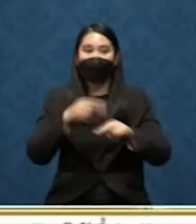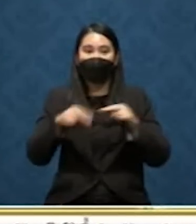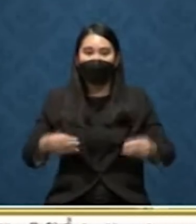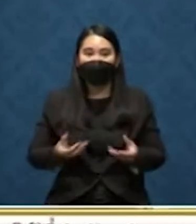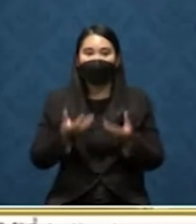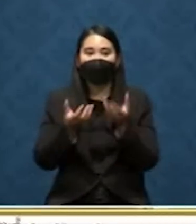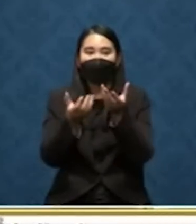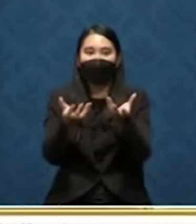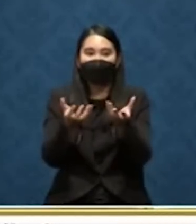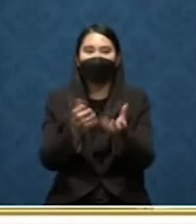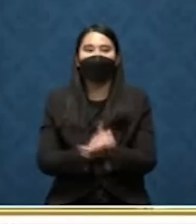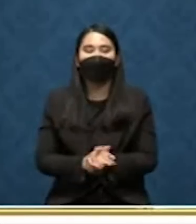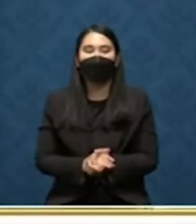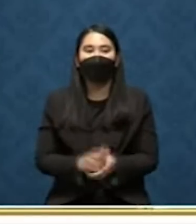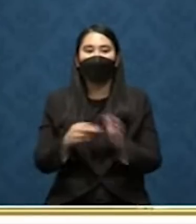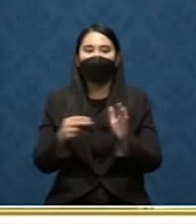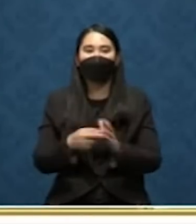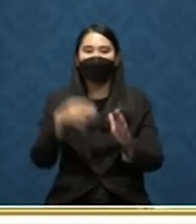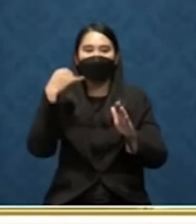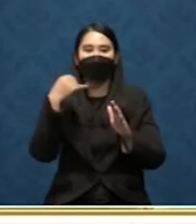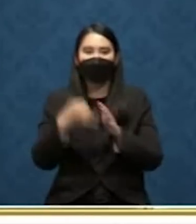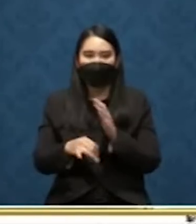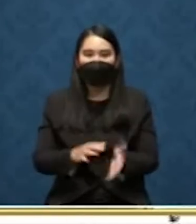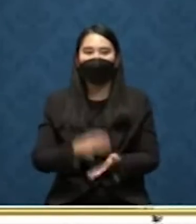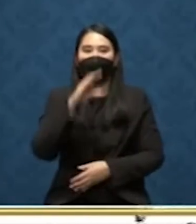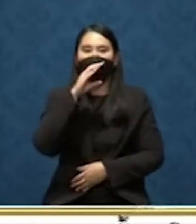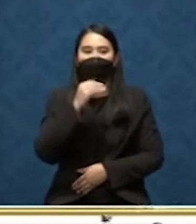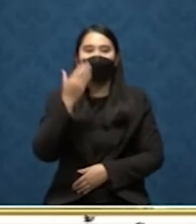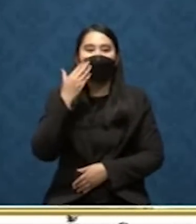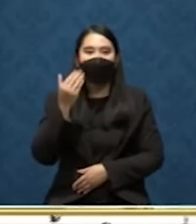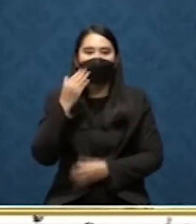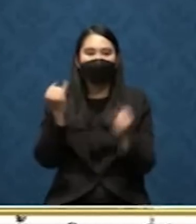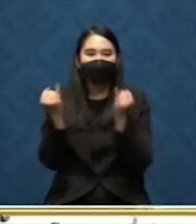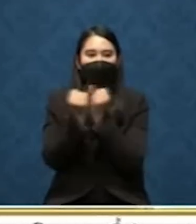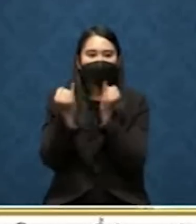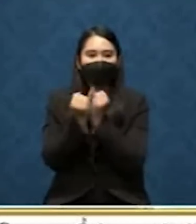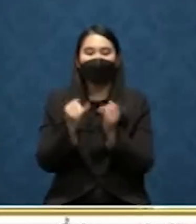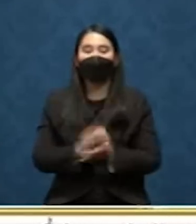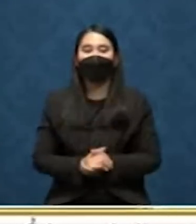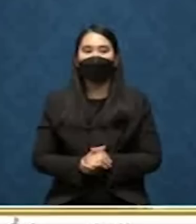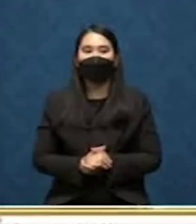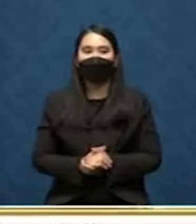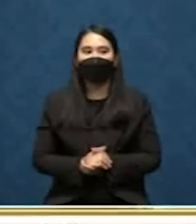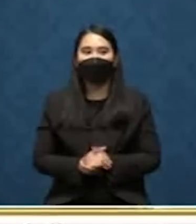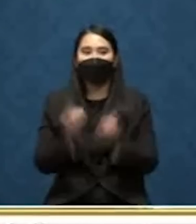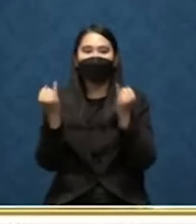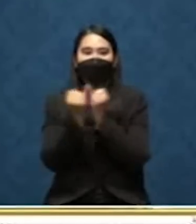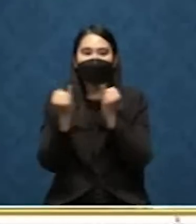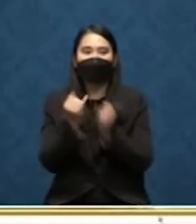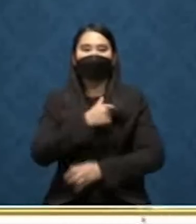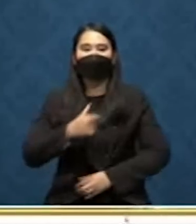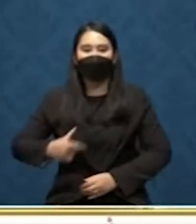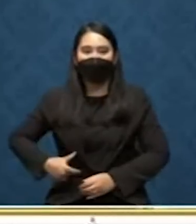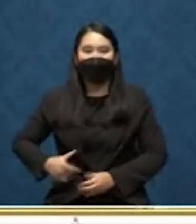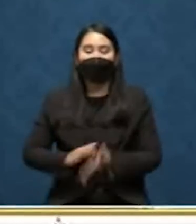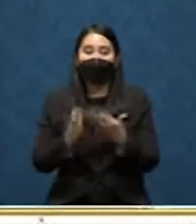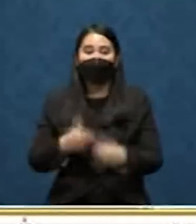พรรราชส่พทบิดเบือนตัวเองให้มีความสนม สมินศรน สนมกับภาบาทสมเดพระเจ้าอยู่หั